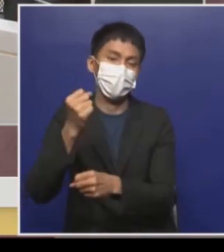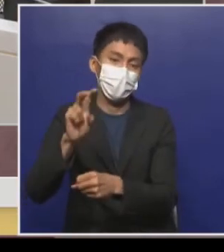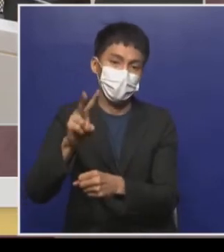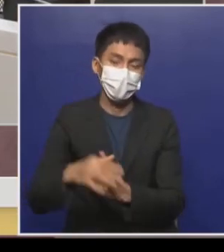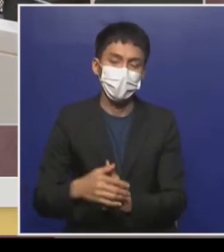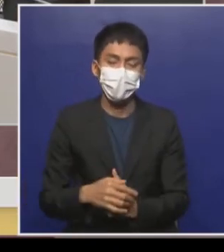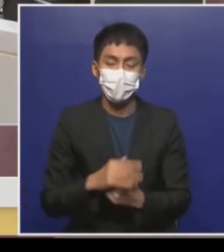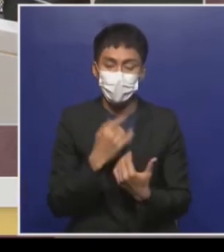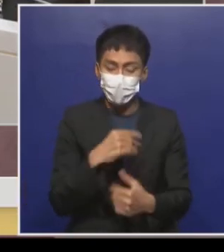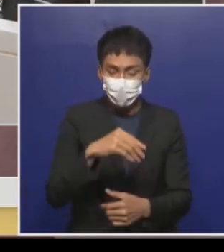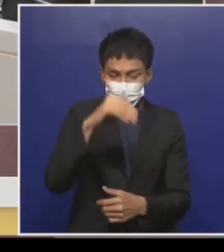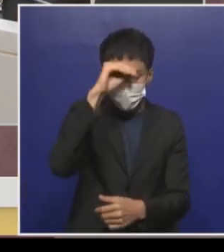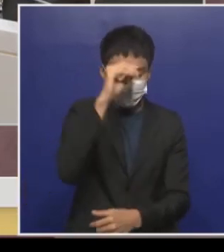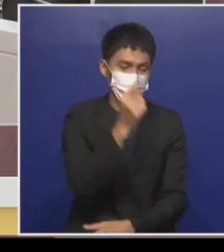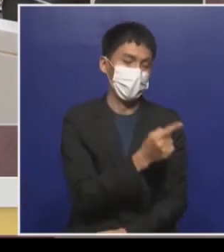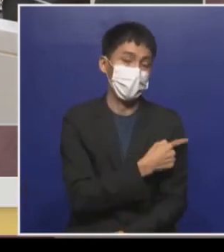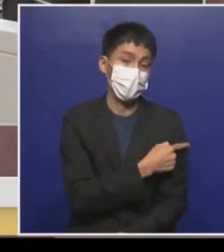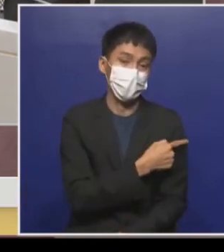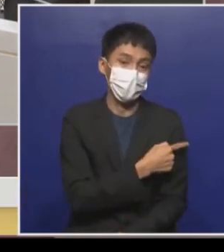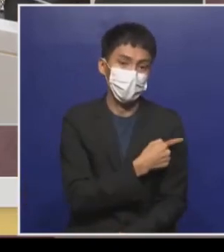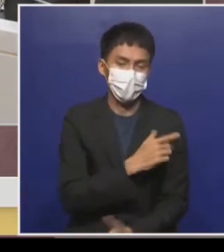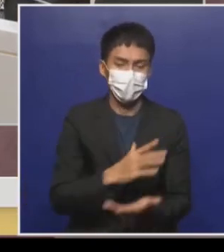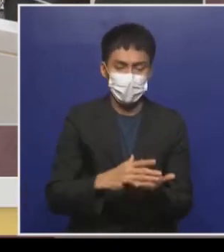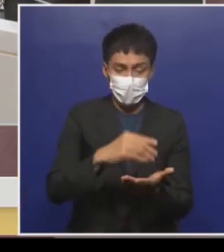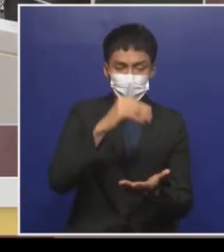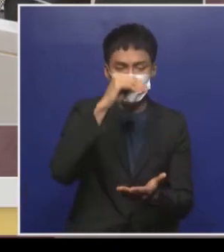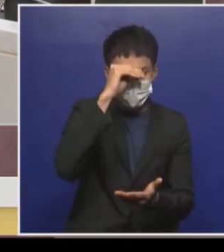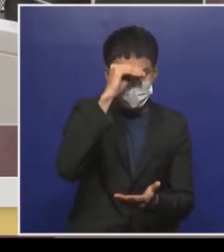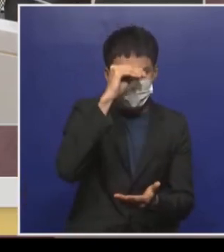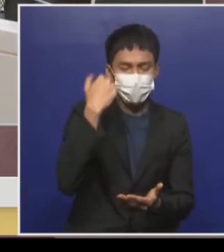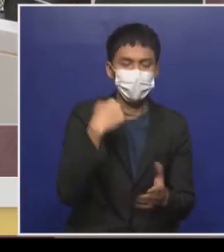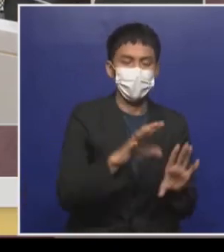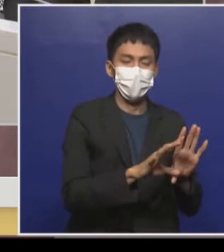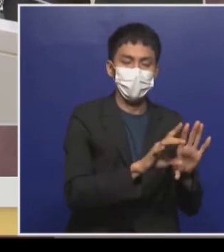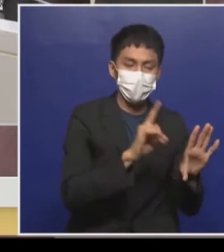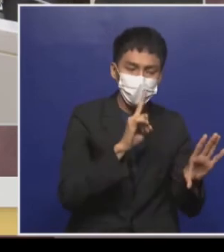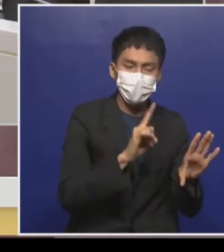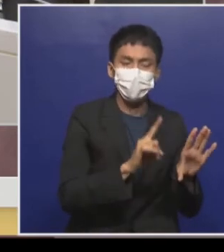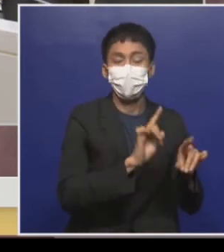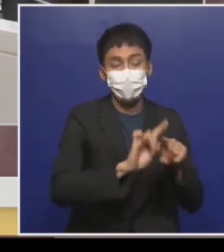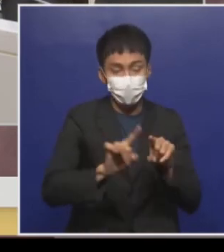เรีนอดมศึษานั้นหลายท่ไม่ทราบว่าค่าเรีนค่าเทิมที่จ่ายวนนี้